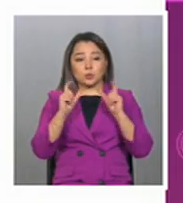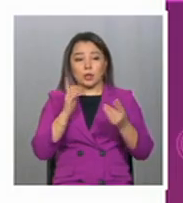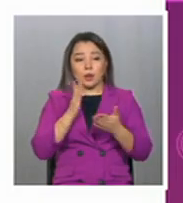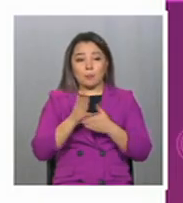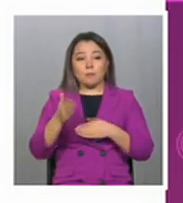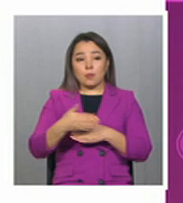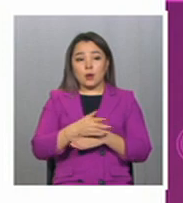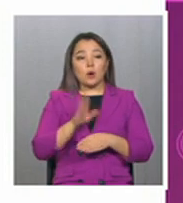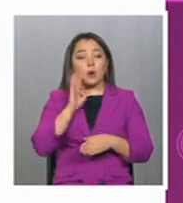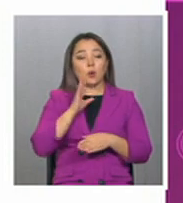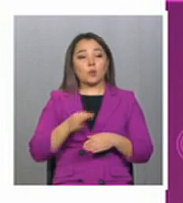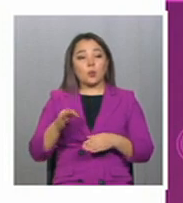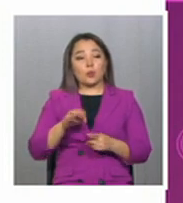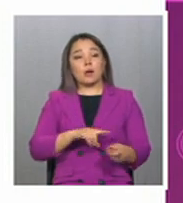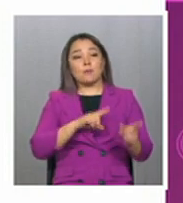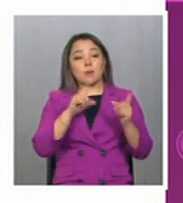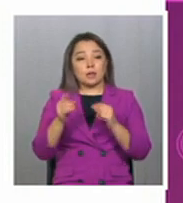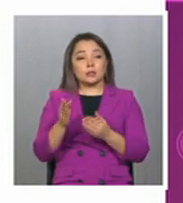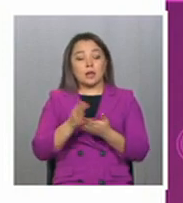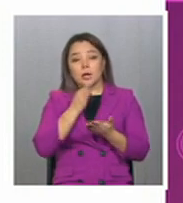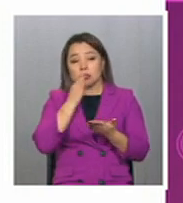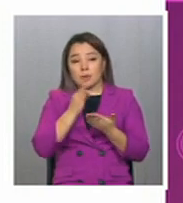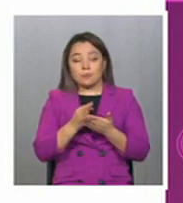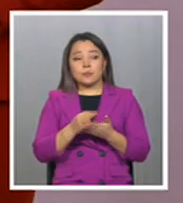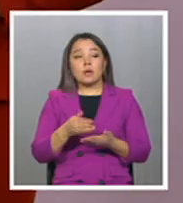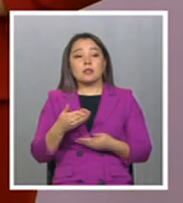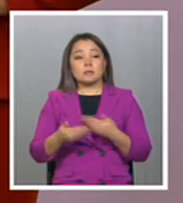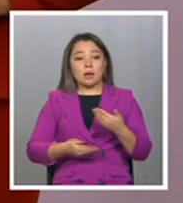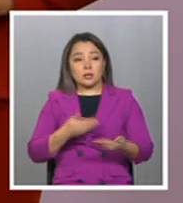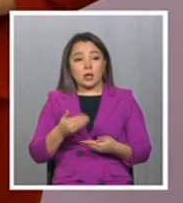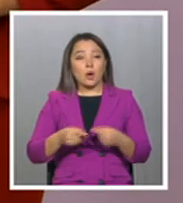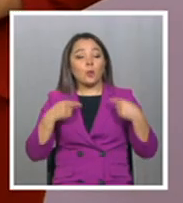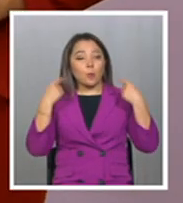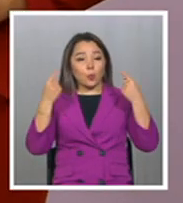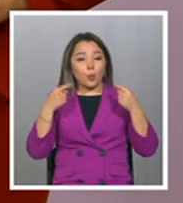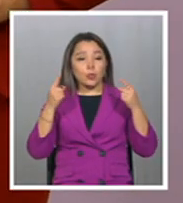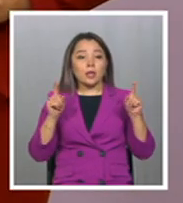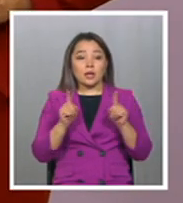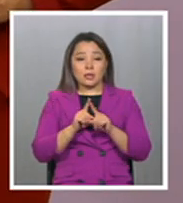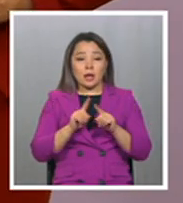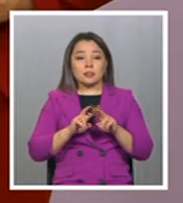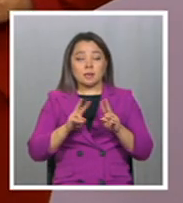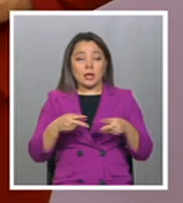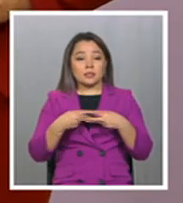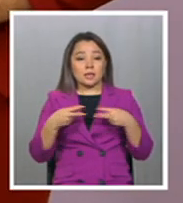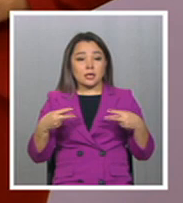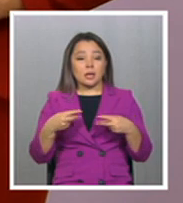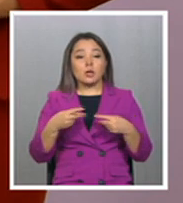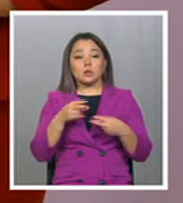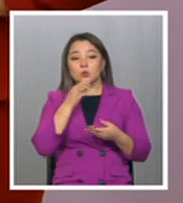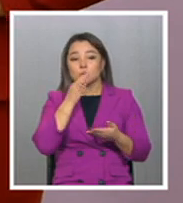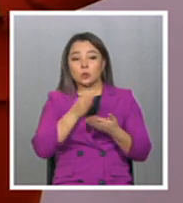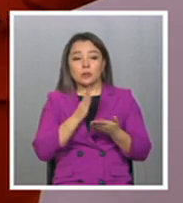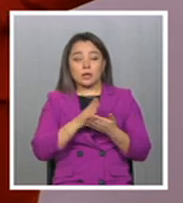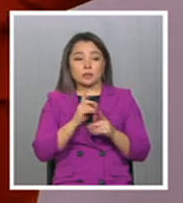Балқаш көлге барайық деген шумақта тайдай, қойдай деген сөздер теңеу сөздер екен.